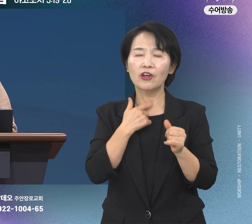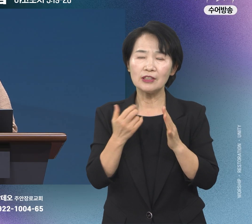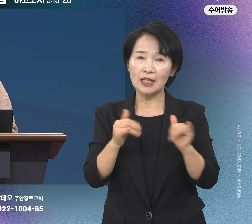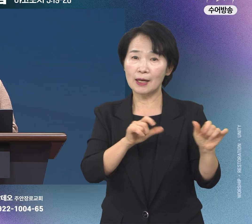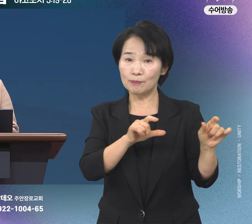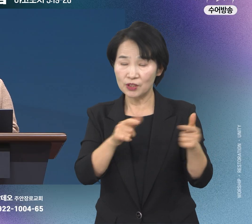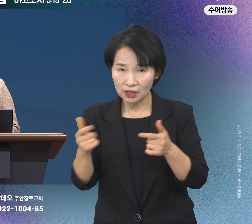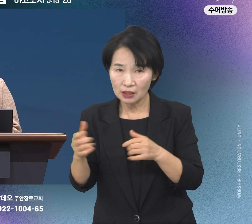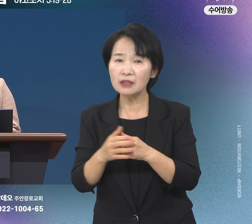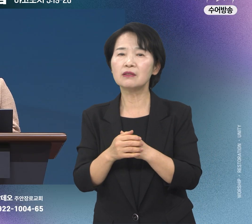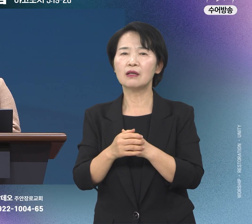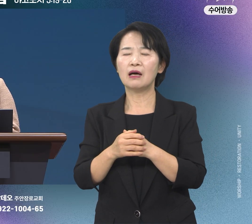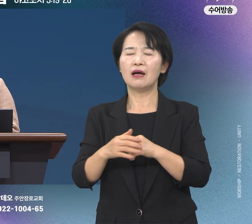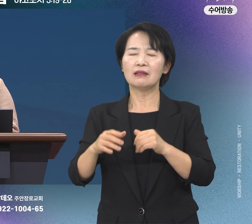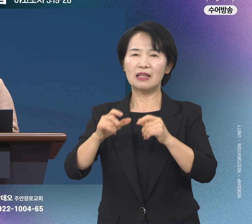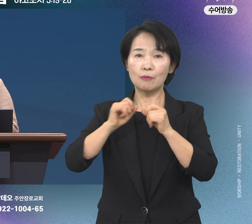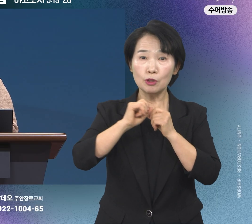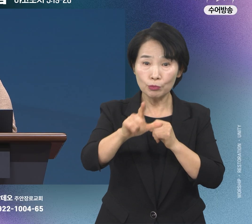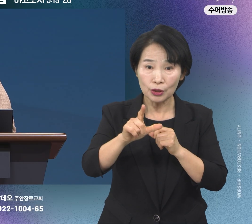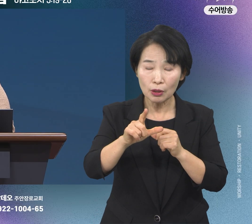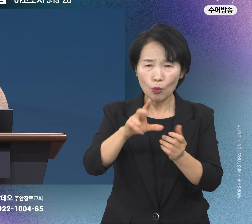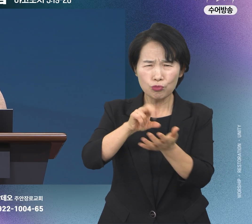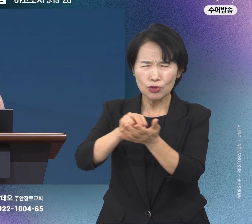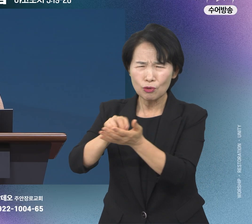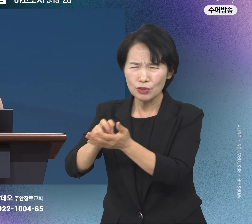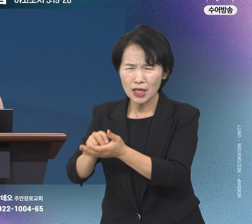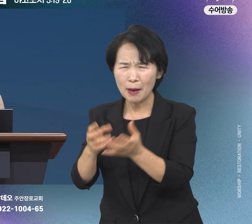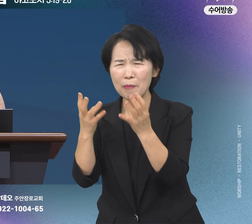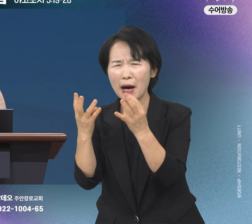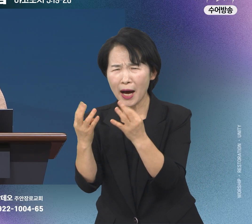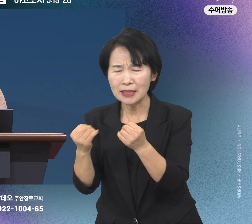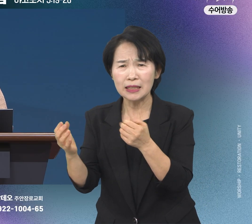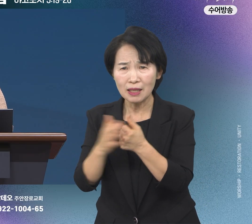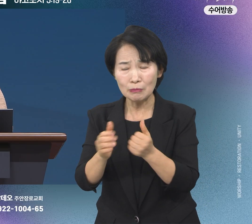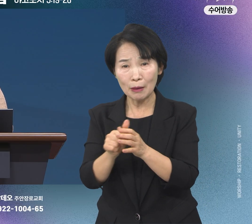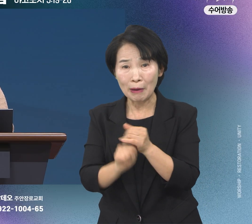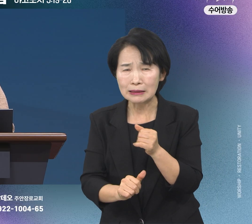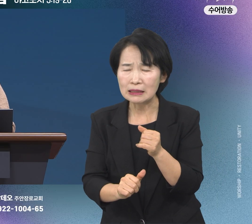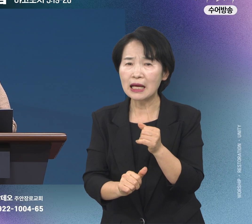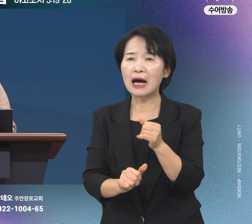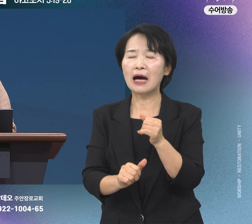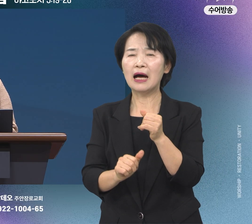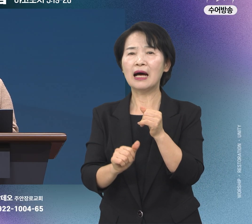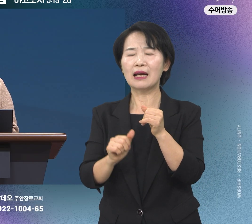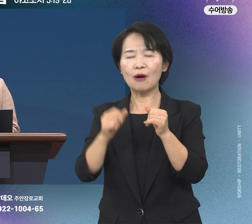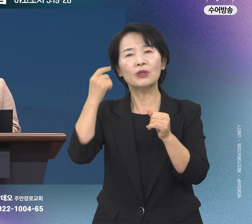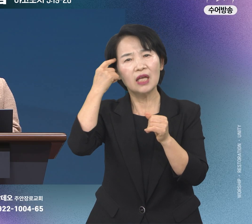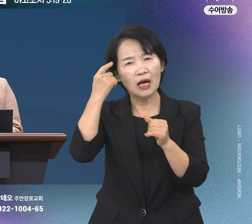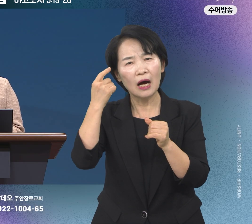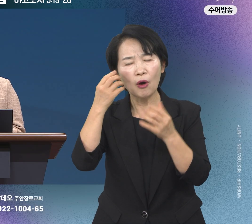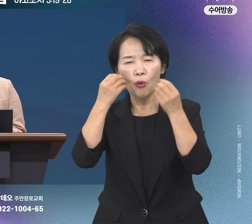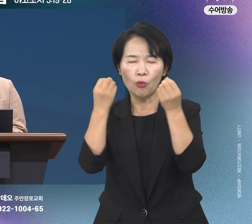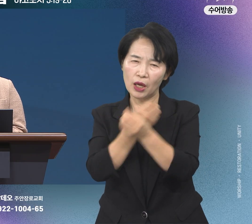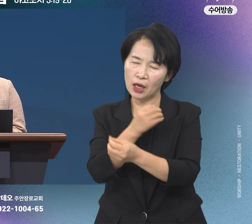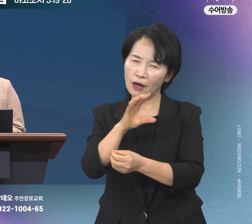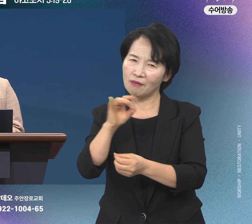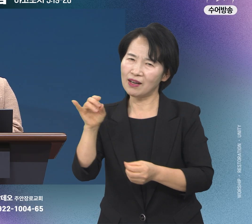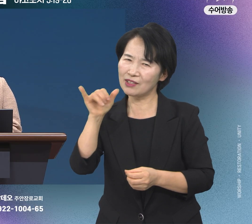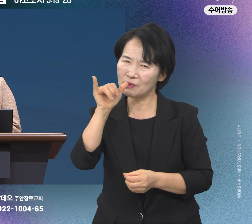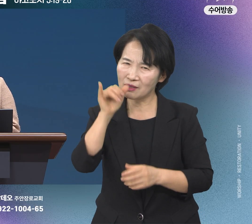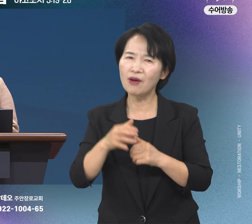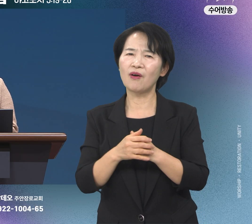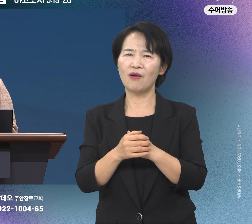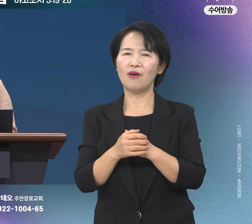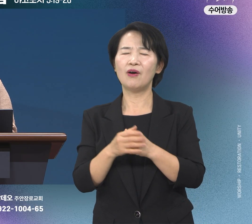다 이런 문제가 있는 사람들이 빠지는 것일 거야 라는 그 뒷면, 진짜 마음이 숨겨져 있기 때문에